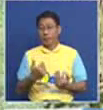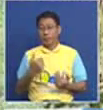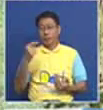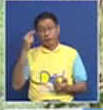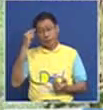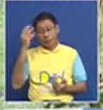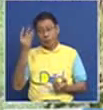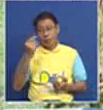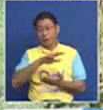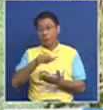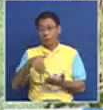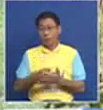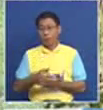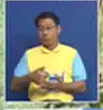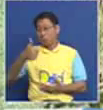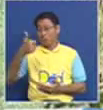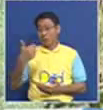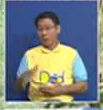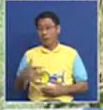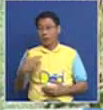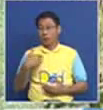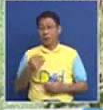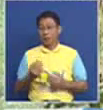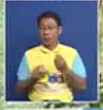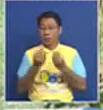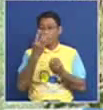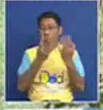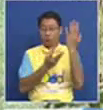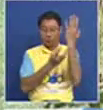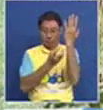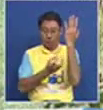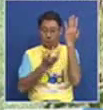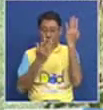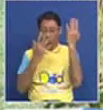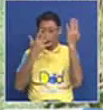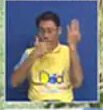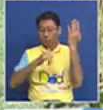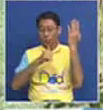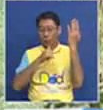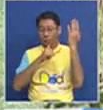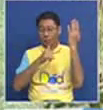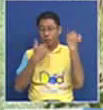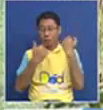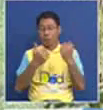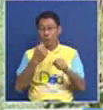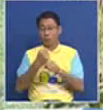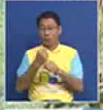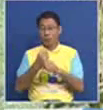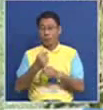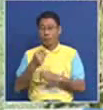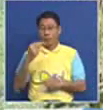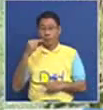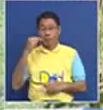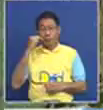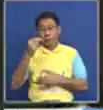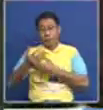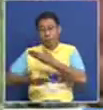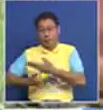คิดทั้งหมดมันก็ไม่ได้เพราะบางต้นลูกมันก็ไม่สวยเราเอาไปทำน้ำข